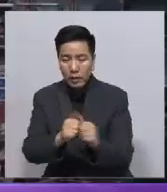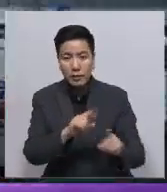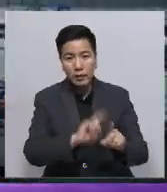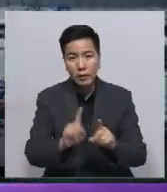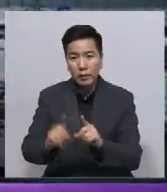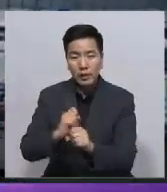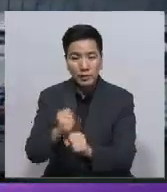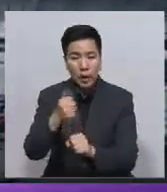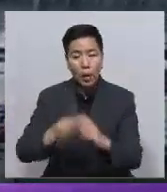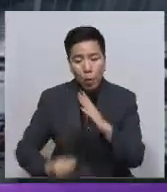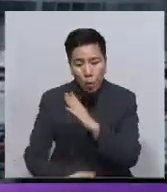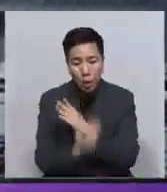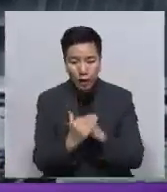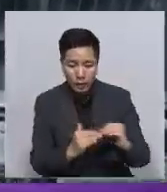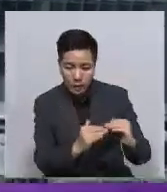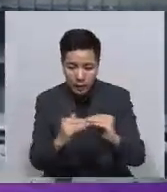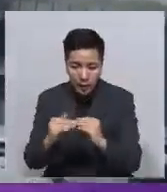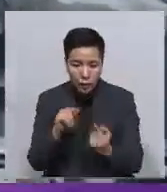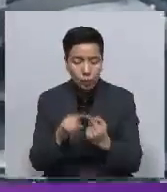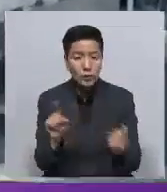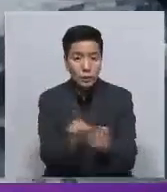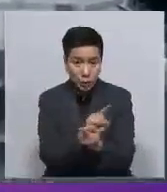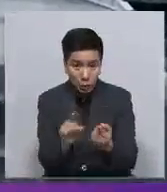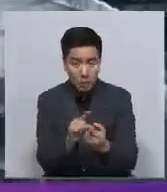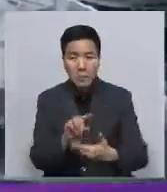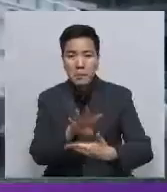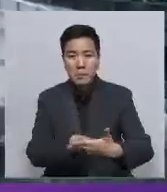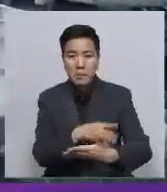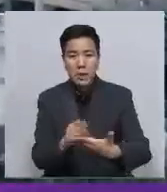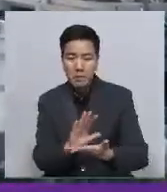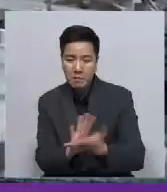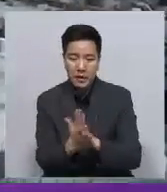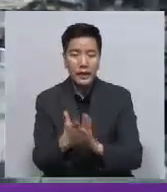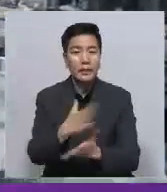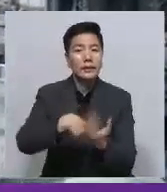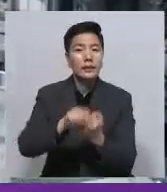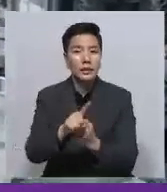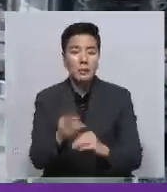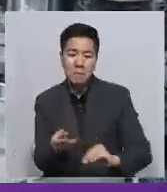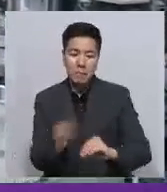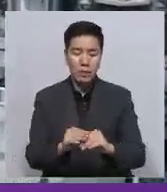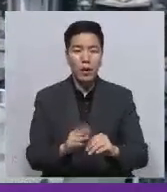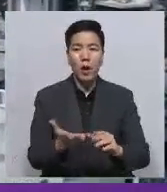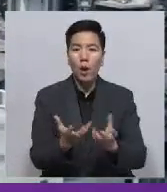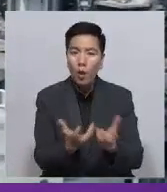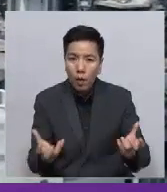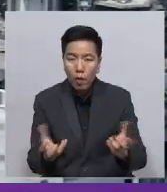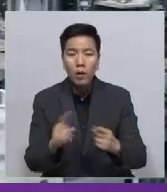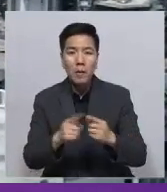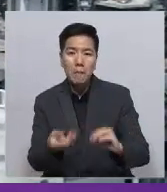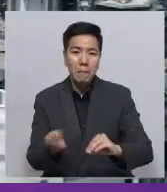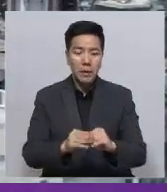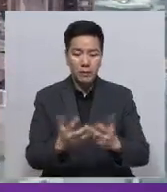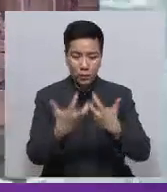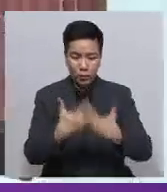ขันสร้างโอกาสและความเสมอภาคในสังคมโดยแผนปฏิรูปเศรษฐกิจจะเน้นการเพิ่มผลิตภาพทั้งการเพิ่มประสิทธิภ